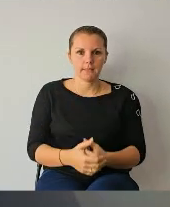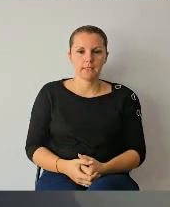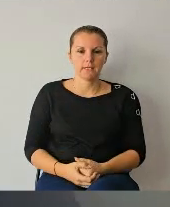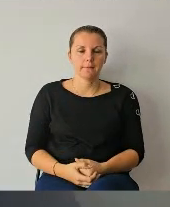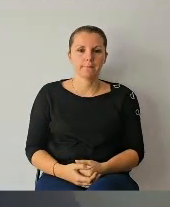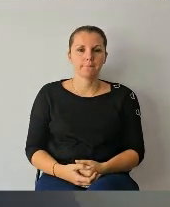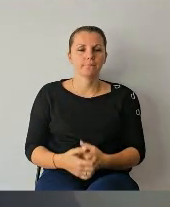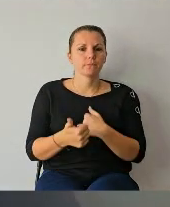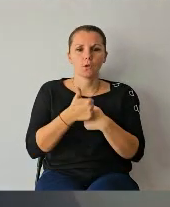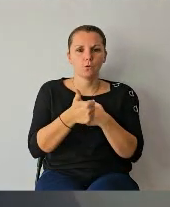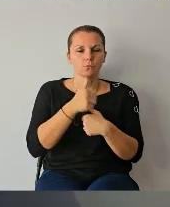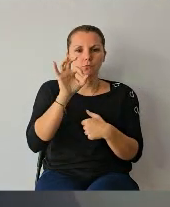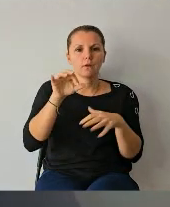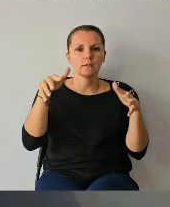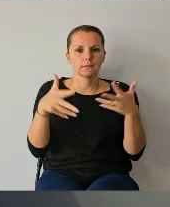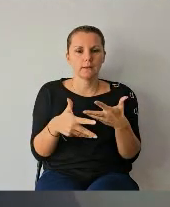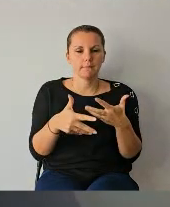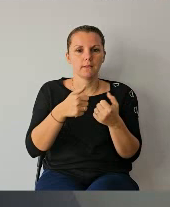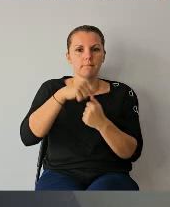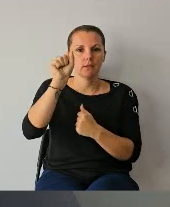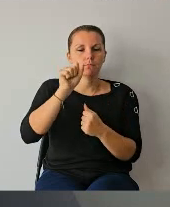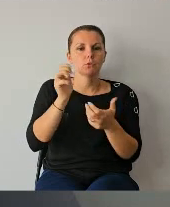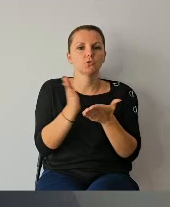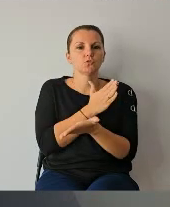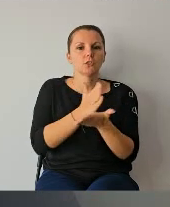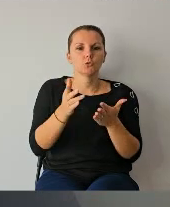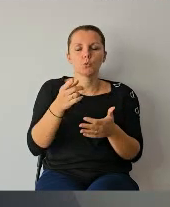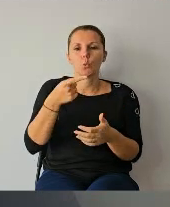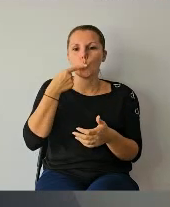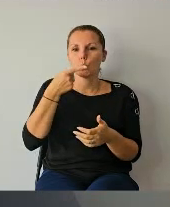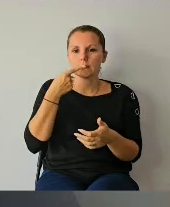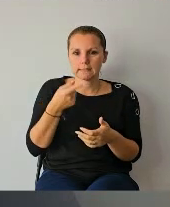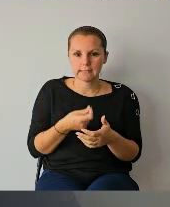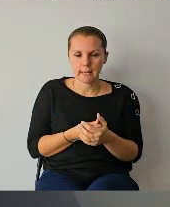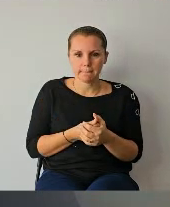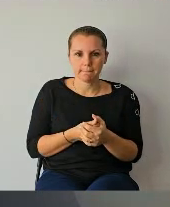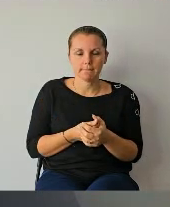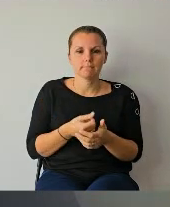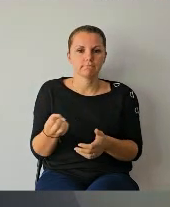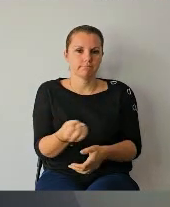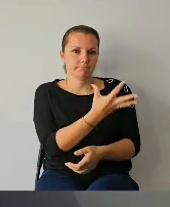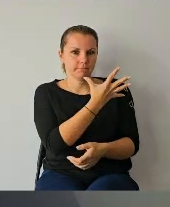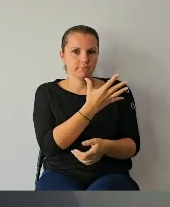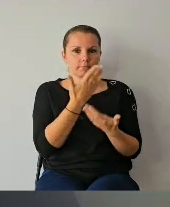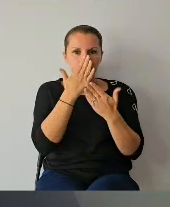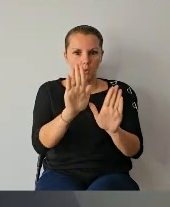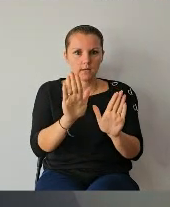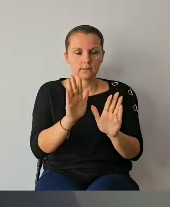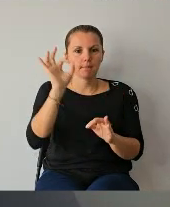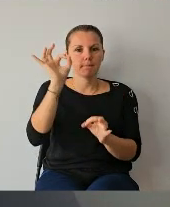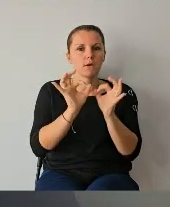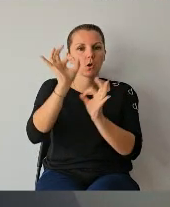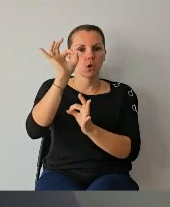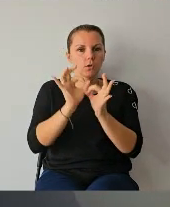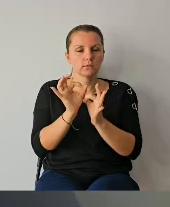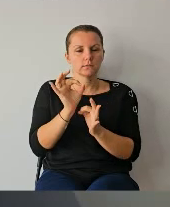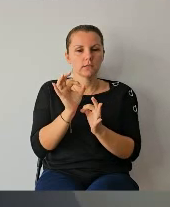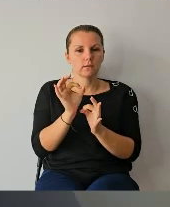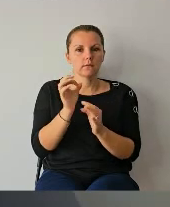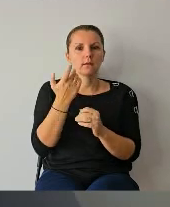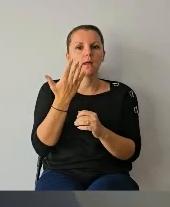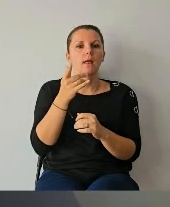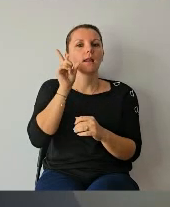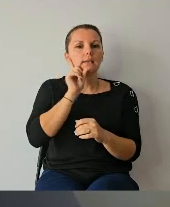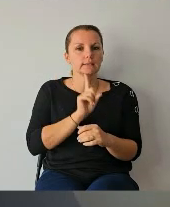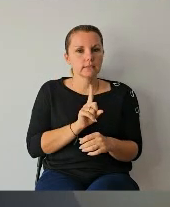Jeśli chodzi o egzaminy maturalne, część ustna, na poniższym slajdzie jest wykazana procent, jaką liceum